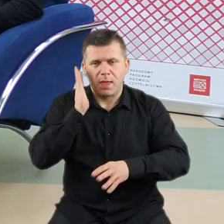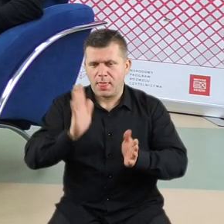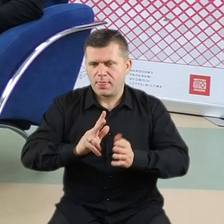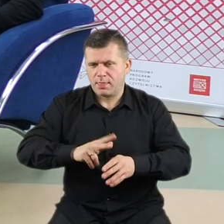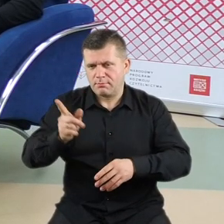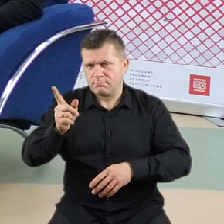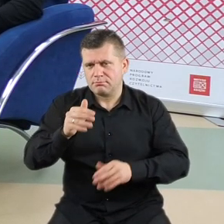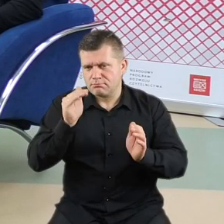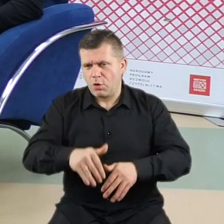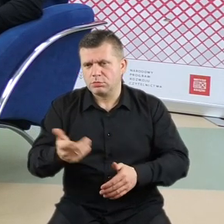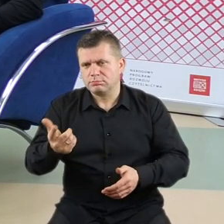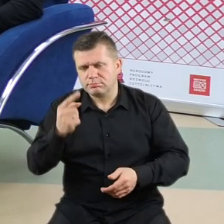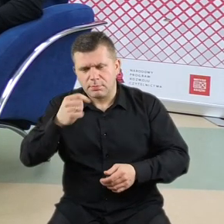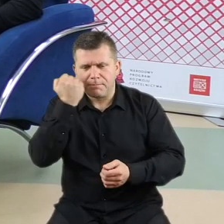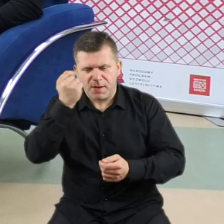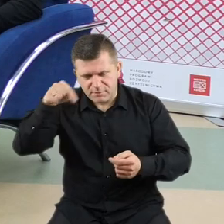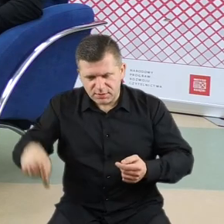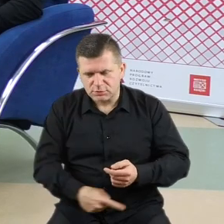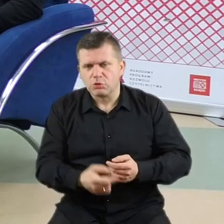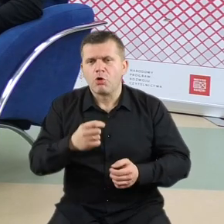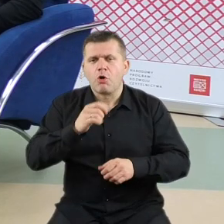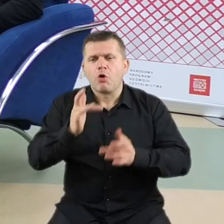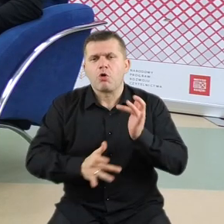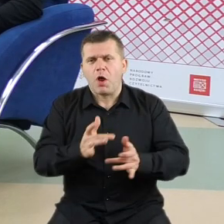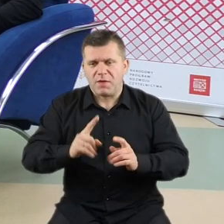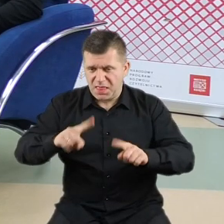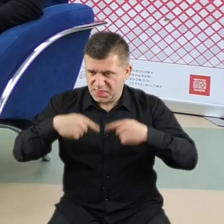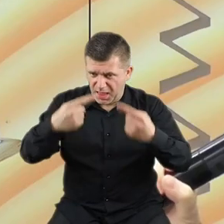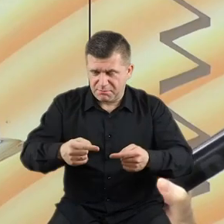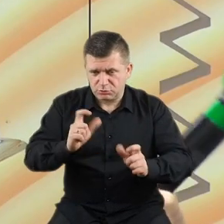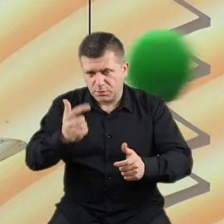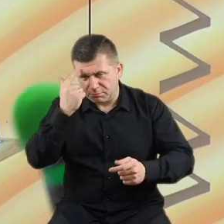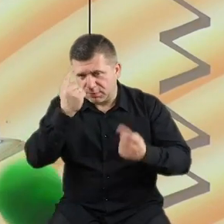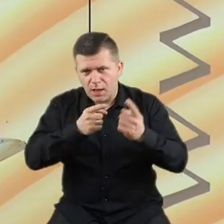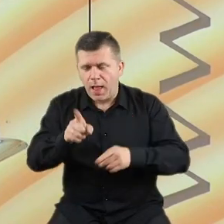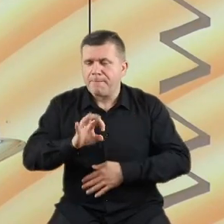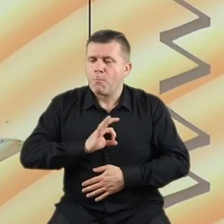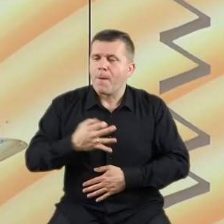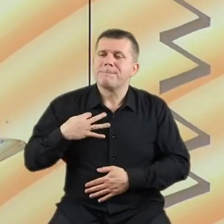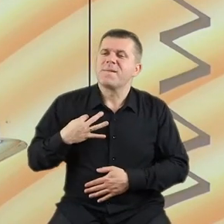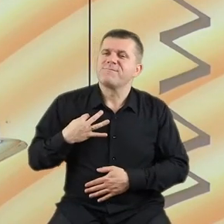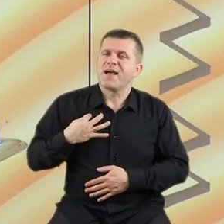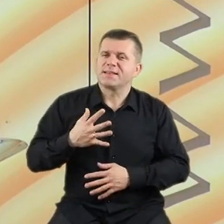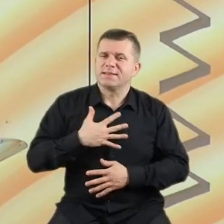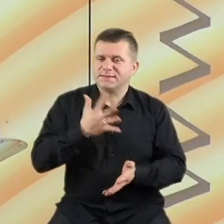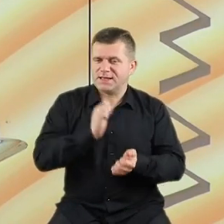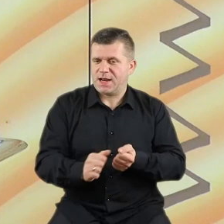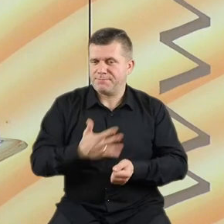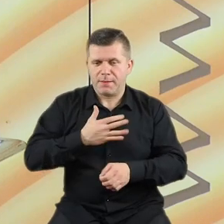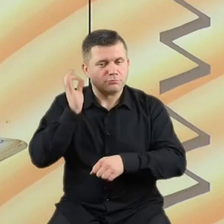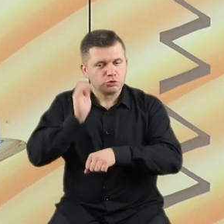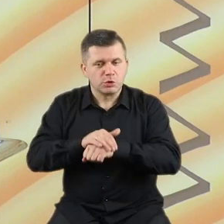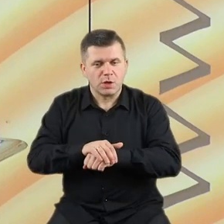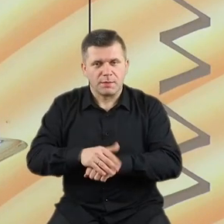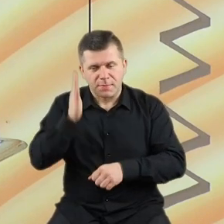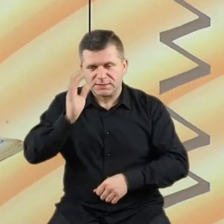na Starówce może wchodzić do piwnicy po rower. Czy nie napadają ją wtedy różne myśli? A, bo to są moje prywatne strachy. No, mam przyjaciółkę,